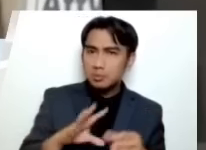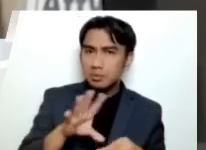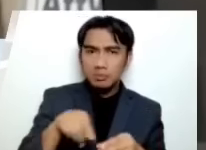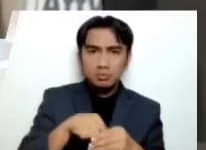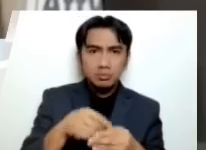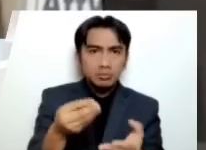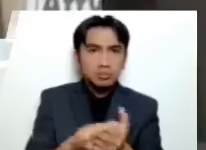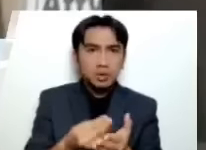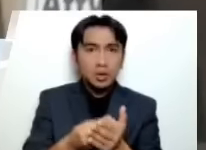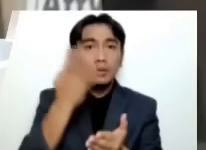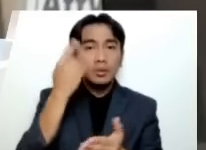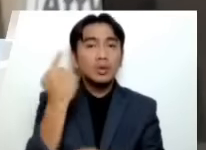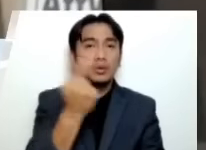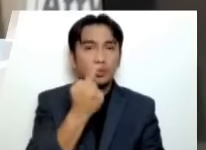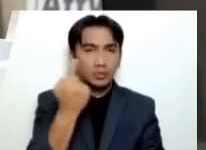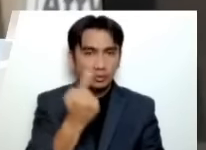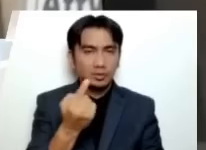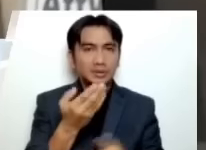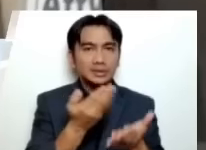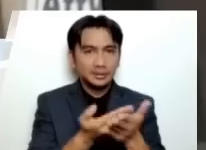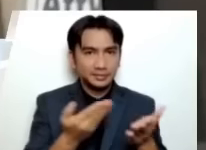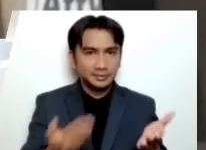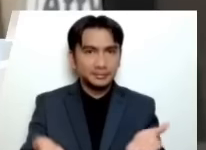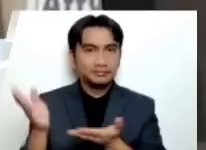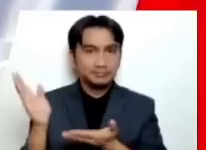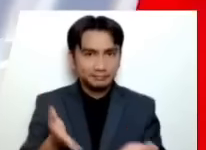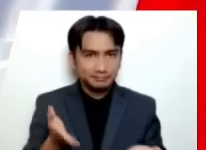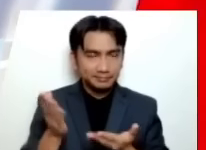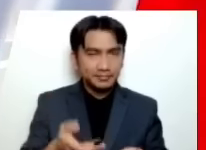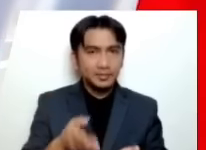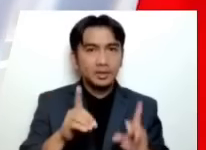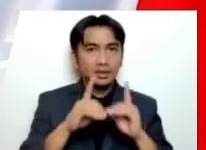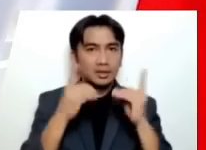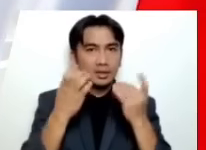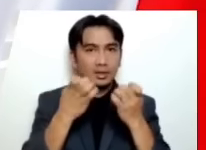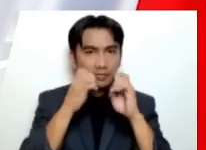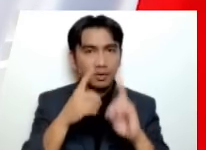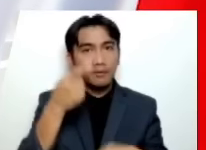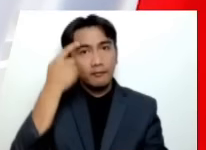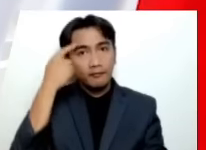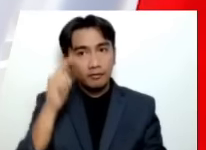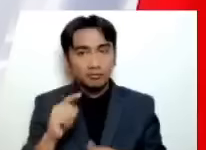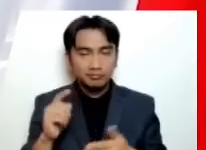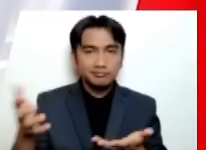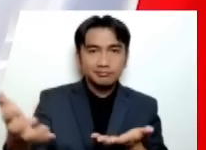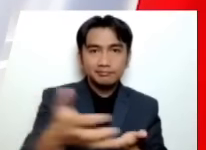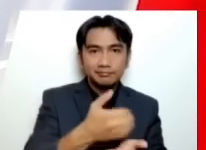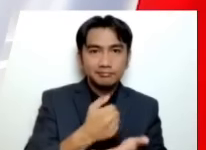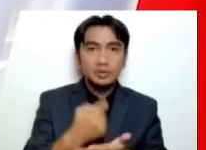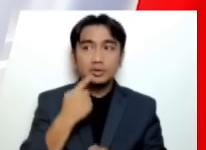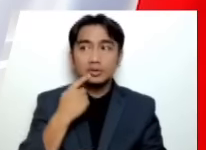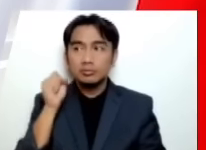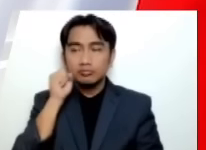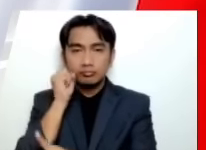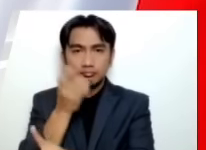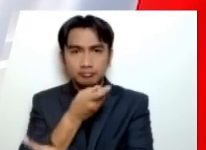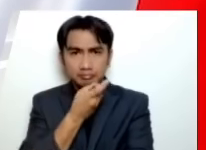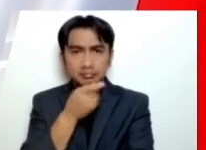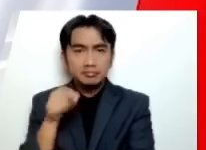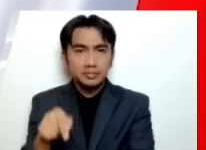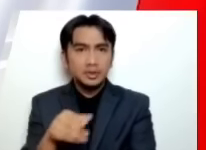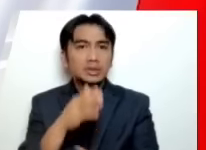na ita-turn over sa DepEd ang sinusolicit. Nanawagan din si Duterte na tigilan na ng mga mambabatas